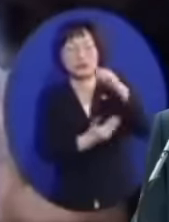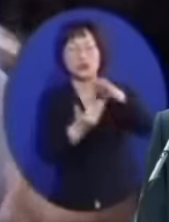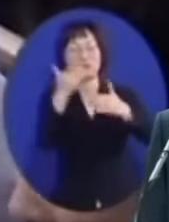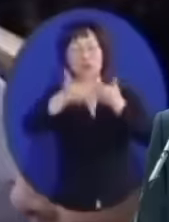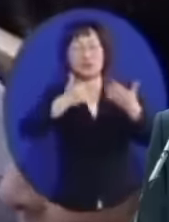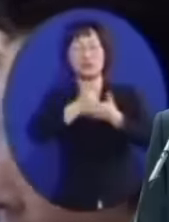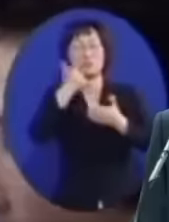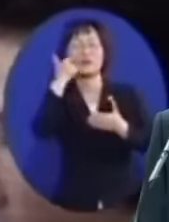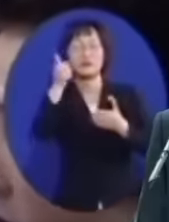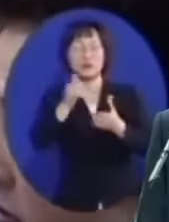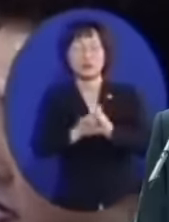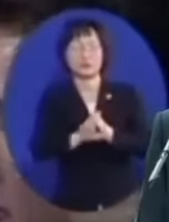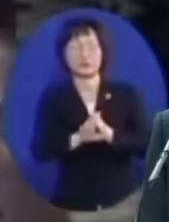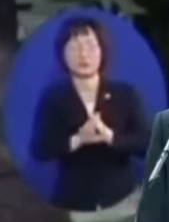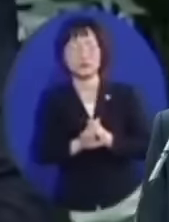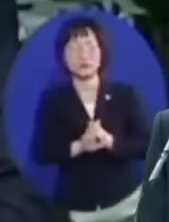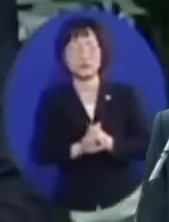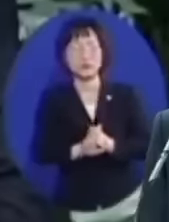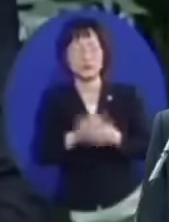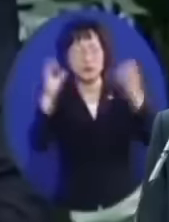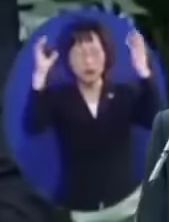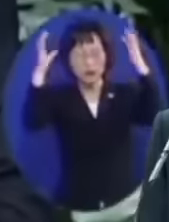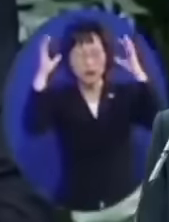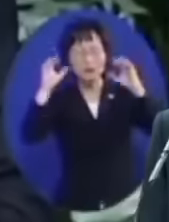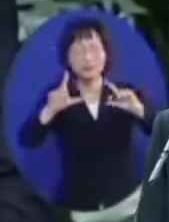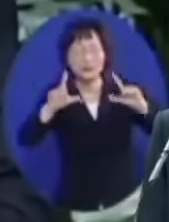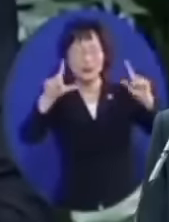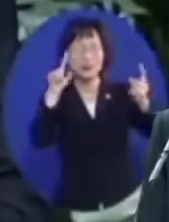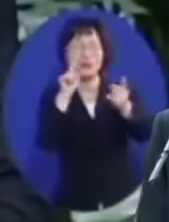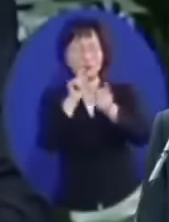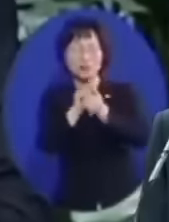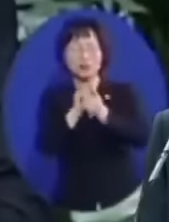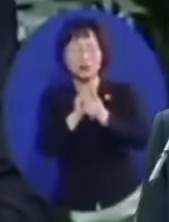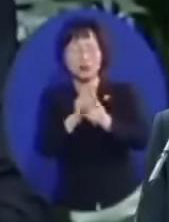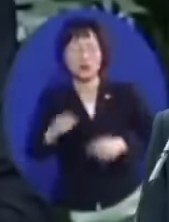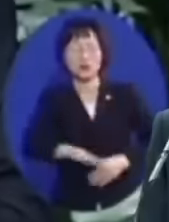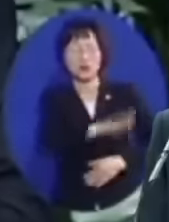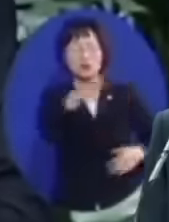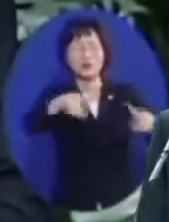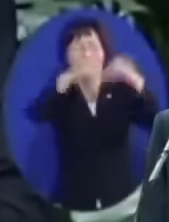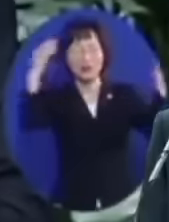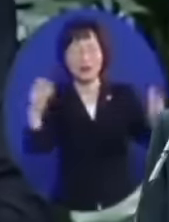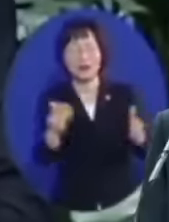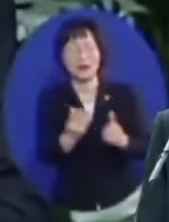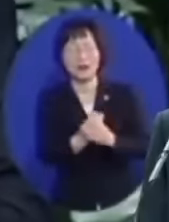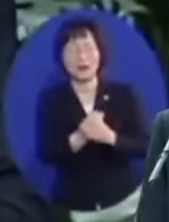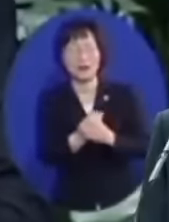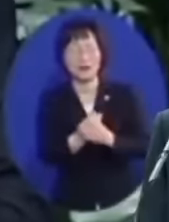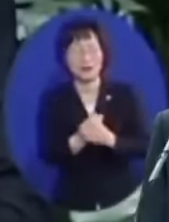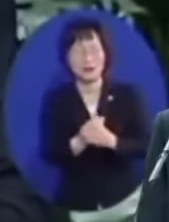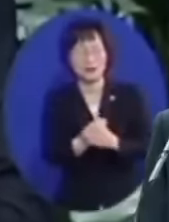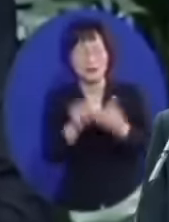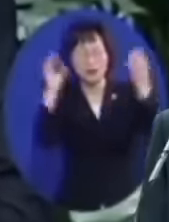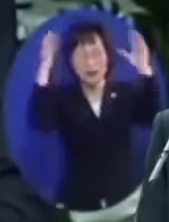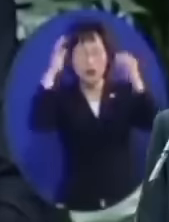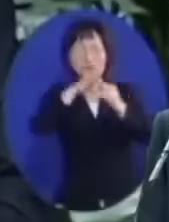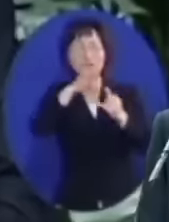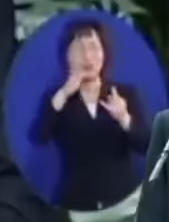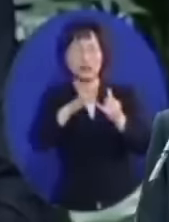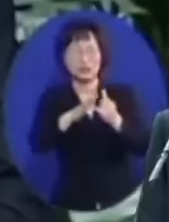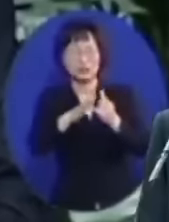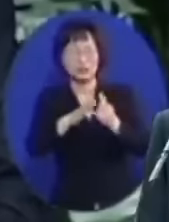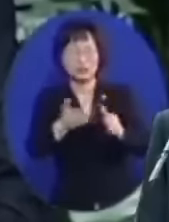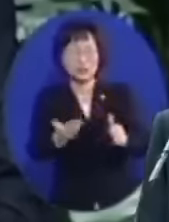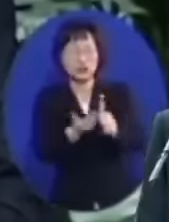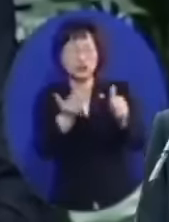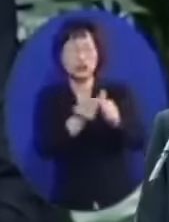하나님, 오늘 어린이 주일을 맞이해서 우리가 다 어린이 때도 있었고 어린이를 기르고 있는